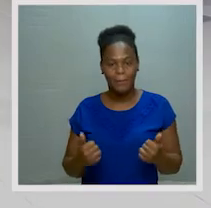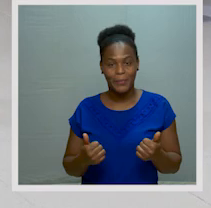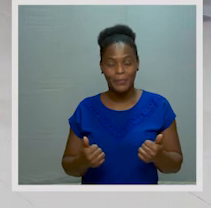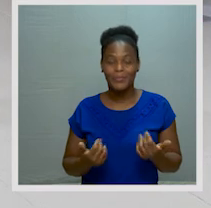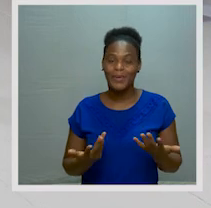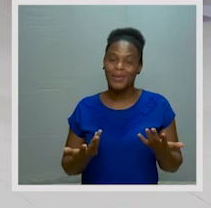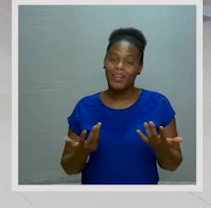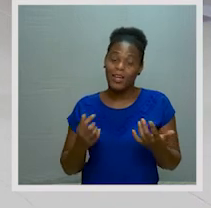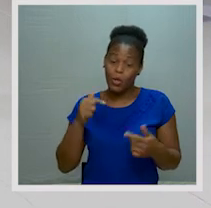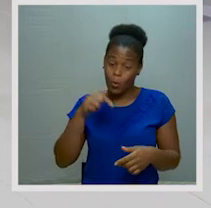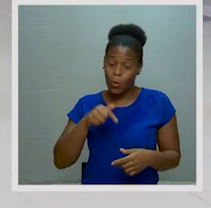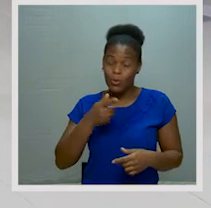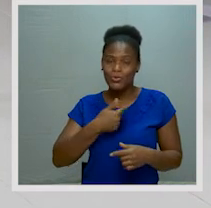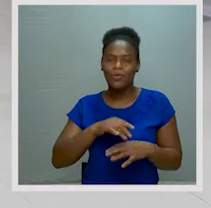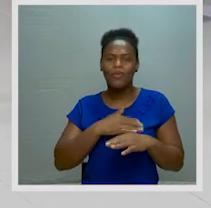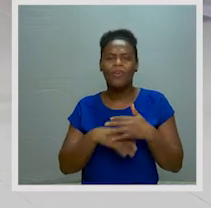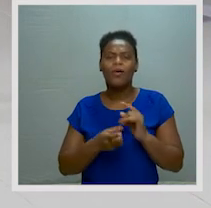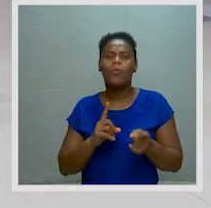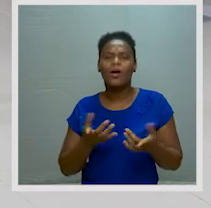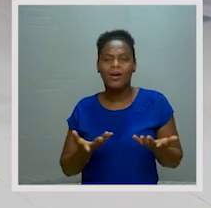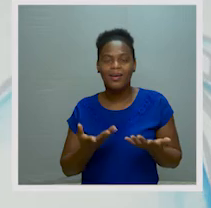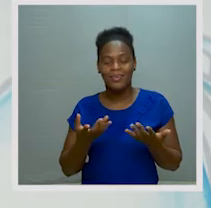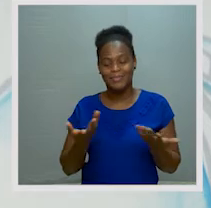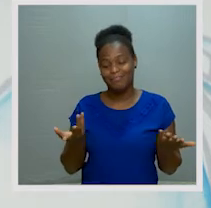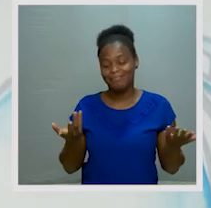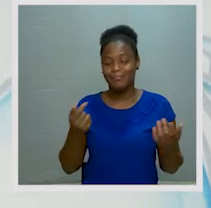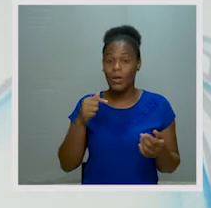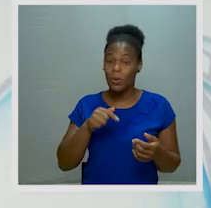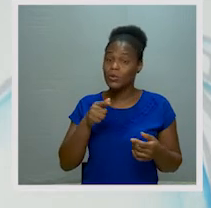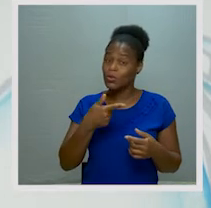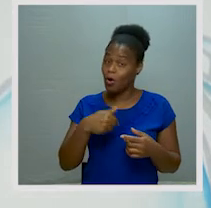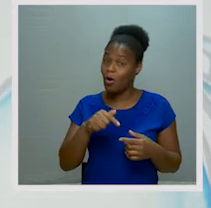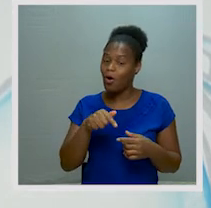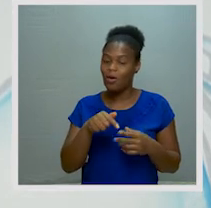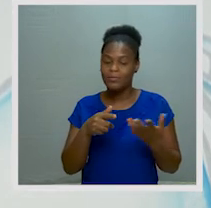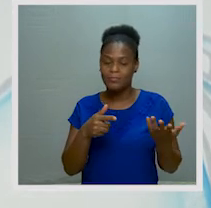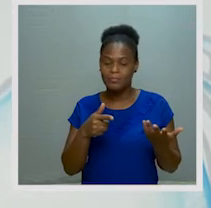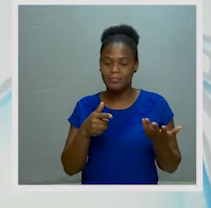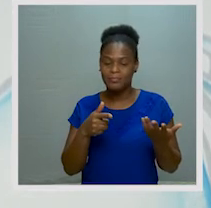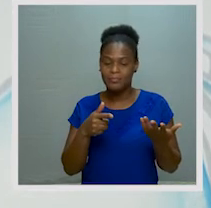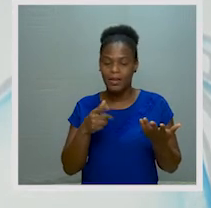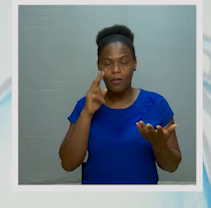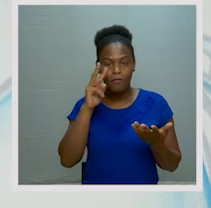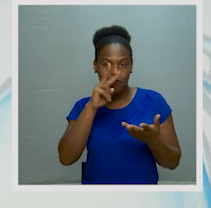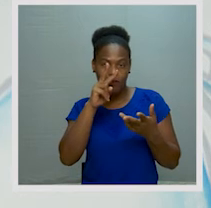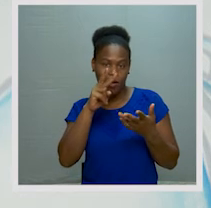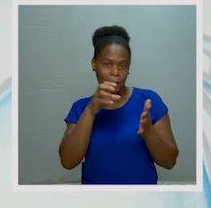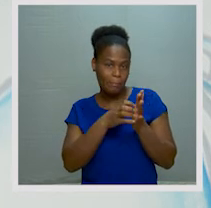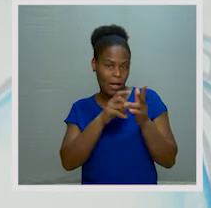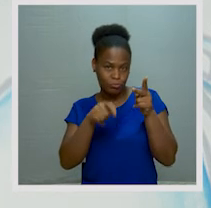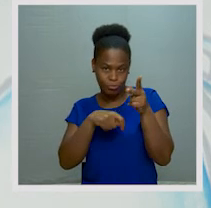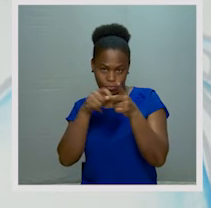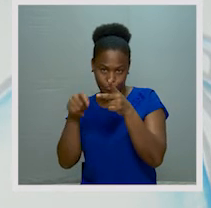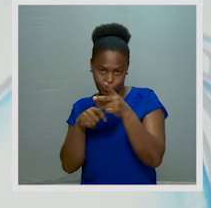Très bien. Et aujourd'hui, qu'est-ce qu'on a fait? On a fait un petit repérage des images